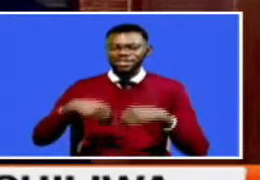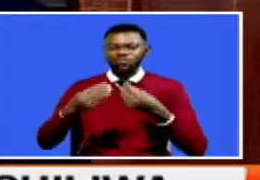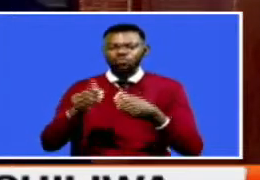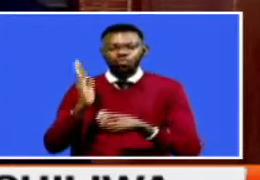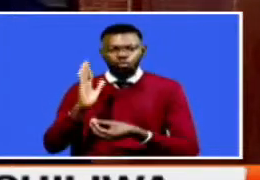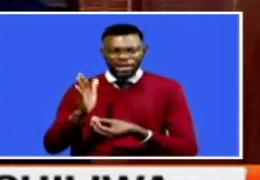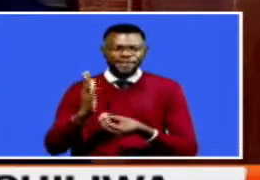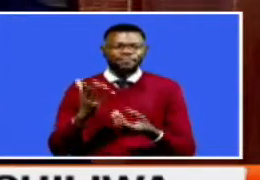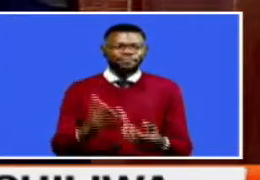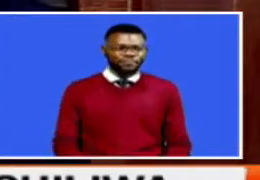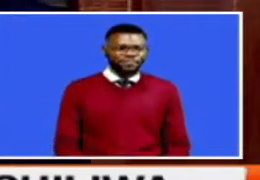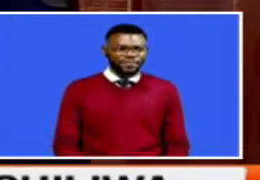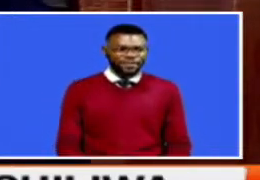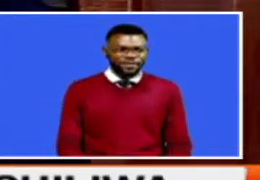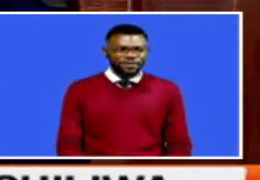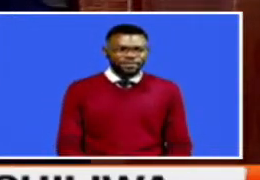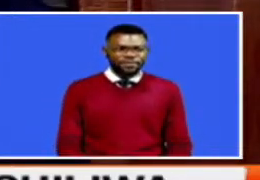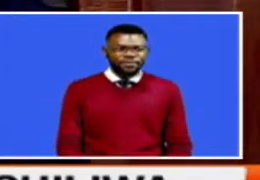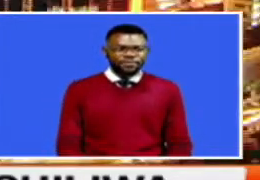accordingly.